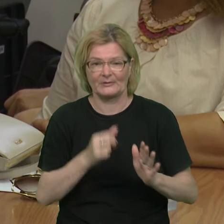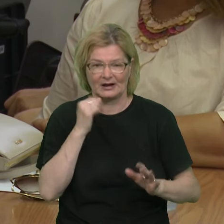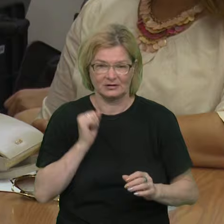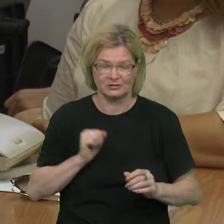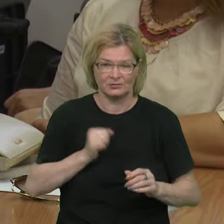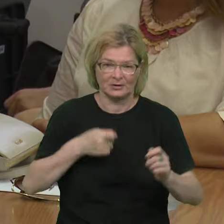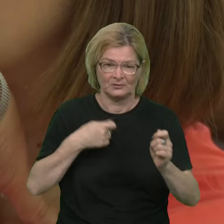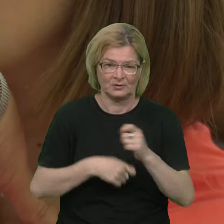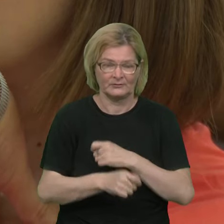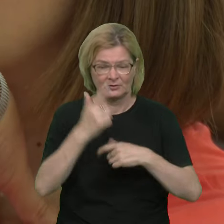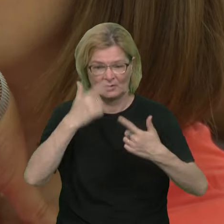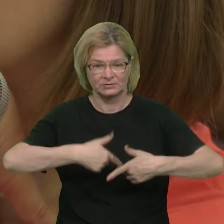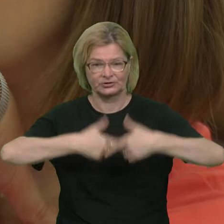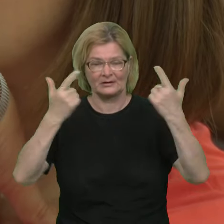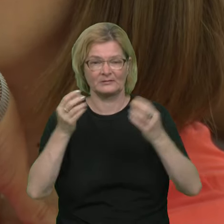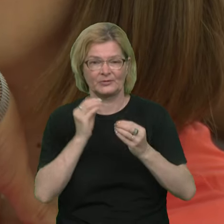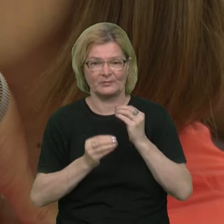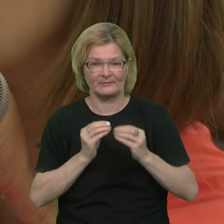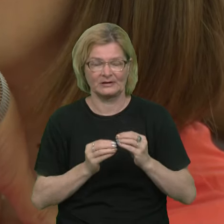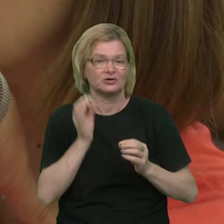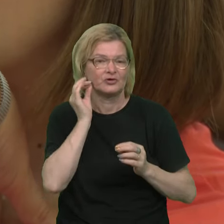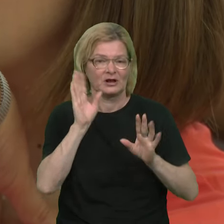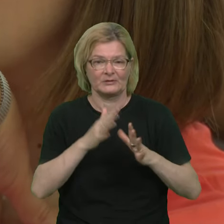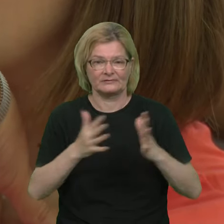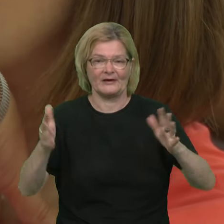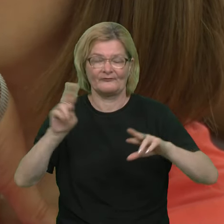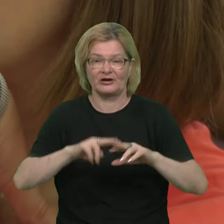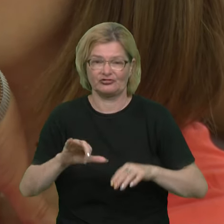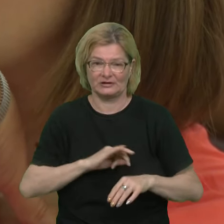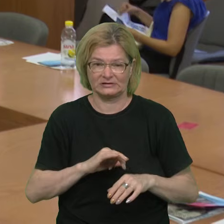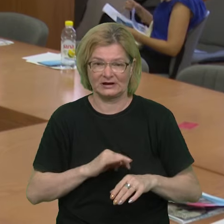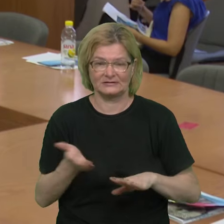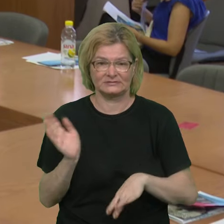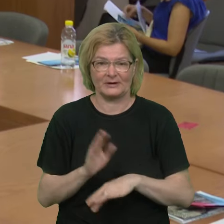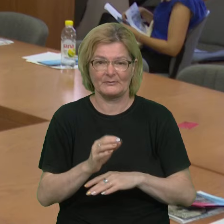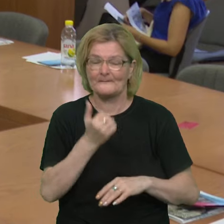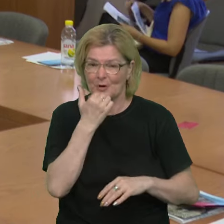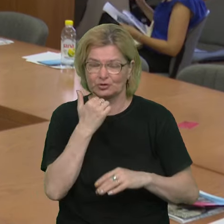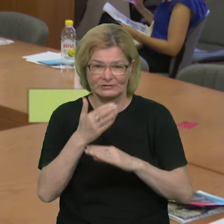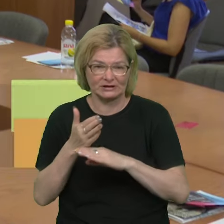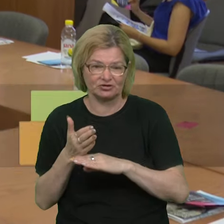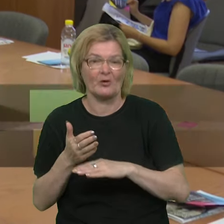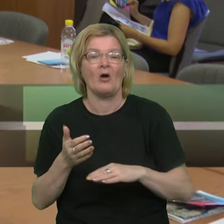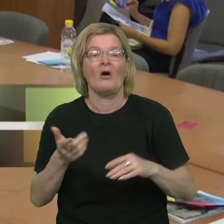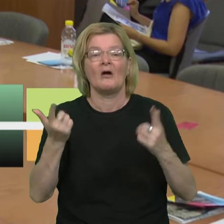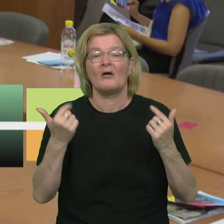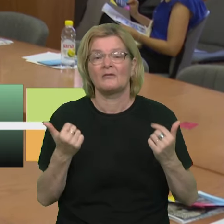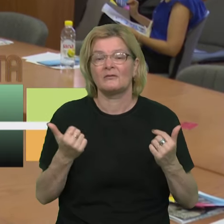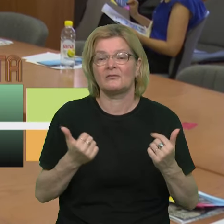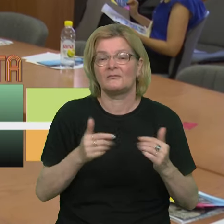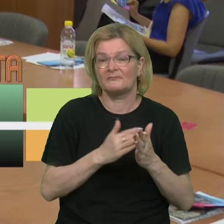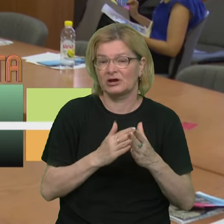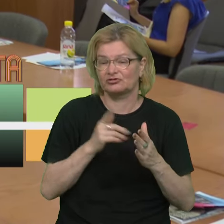još vremena i truda uložiti u osvještavanje problematike. Žene imaju sve veći interes prema poduzetništvu